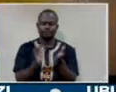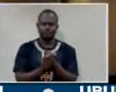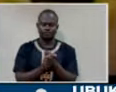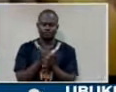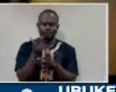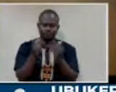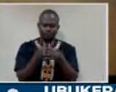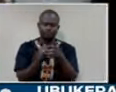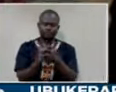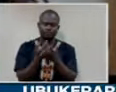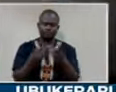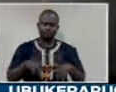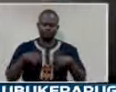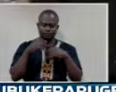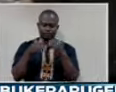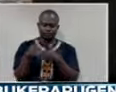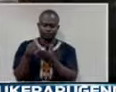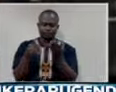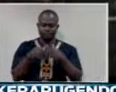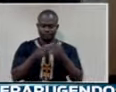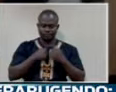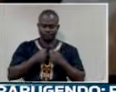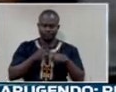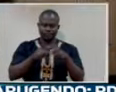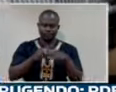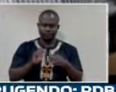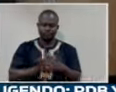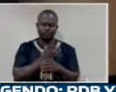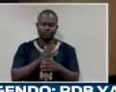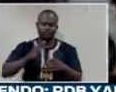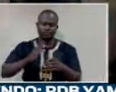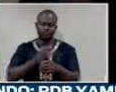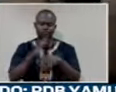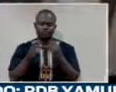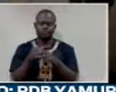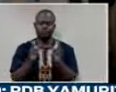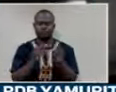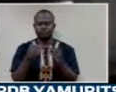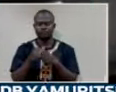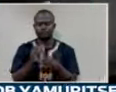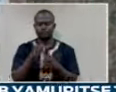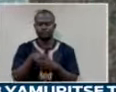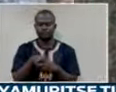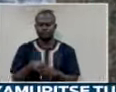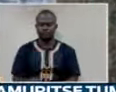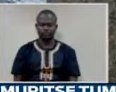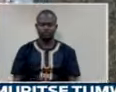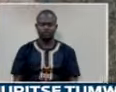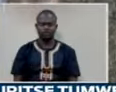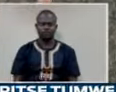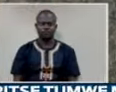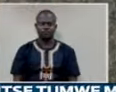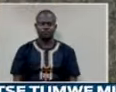Ibi biterwa n'uko imibereho y'abahanzi mu Rwanda ahanini ishingiye ku bitaramo abahanzi bari basanzwe baririmbamo. Ngiye nkora